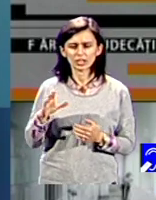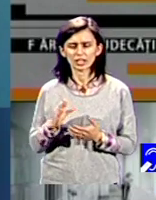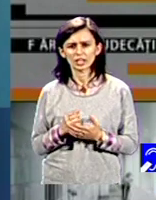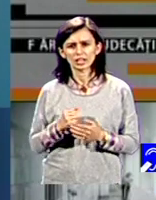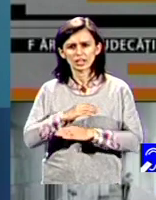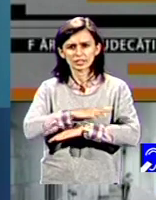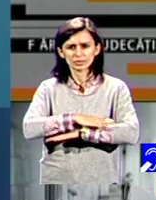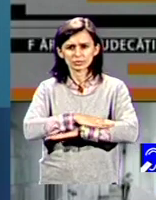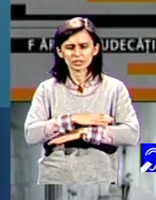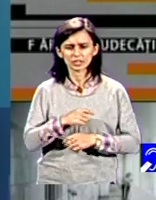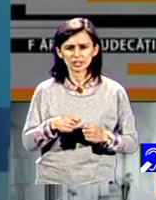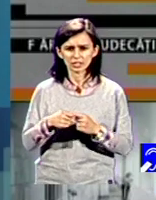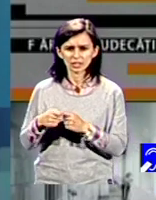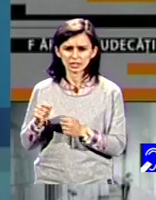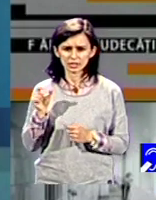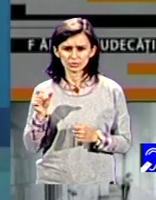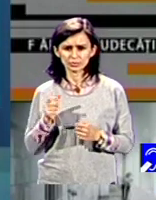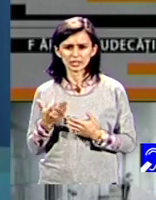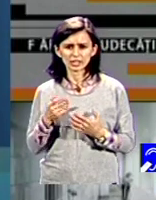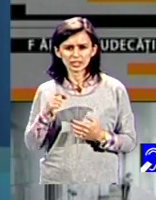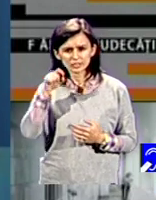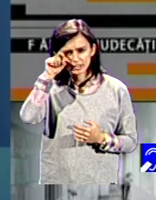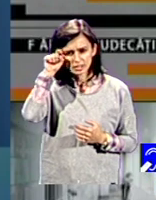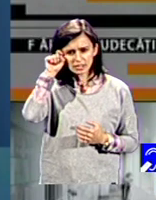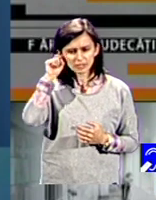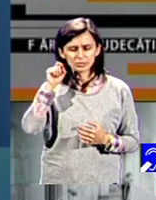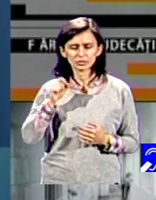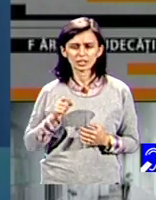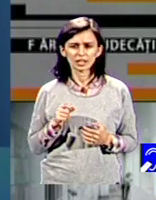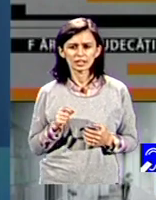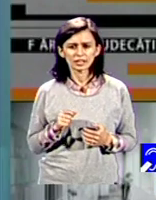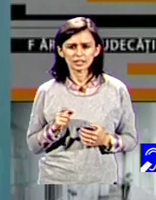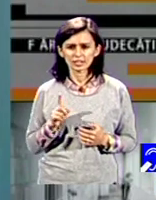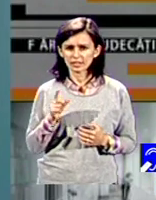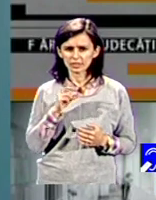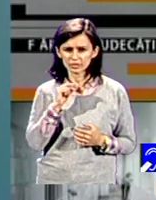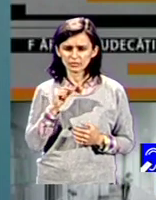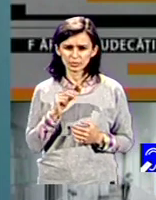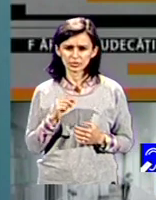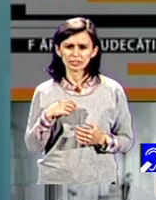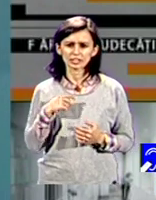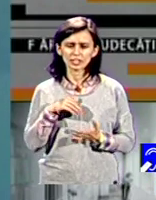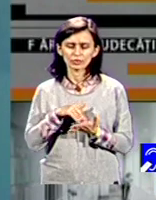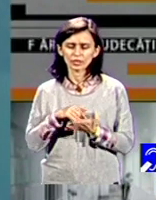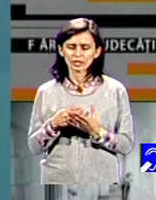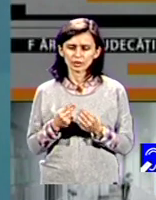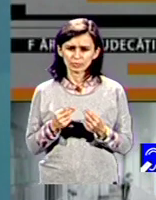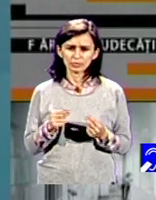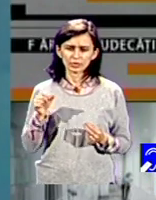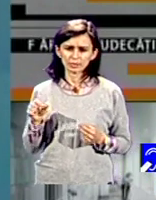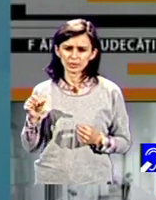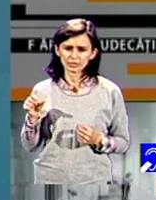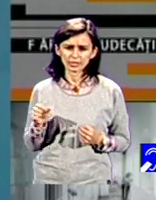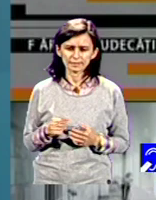subiecte care în general sunt considerate Tabu și este extraordinar de nevoie de cât mai multe voci de acest fel vă mulțumesc foarte mult pentru că ați fost